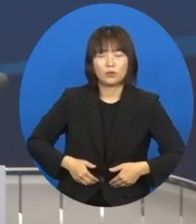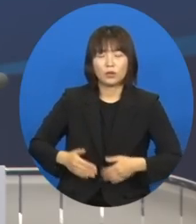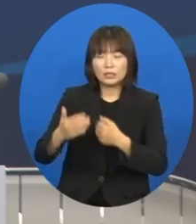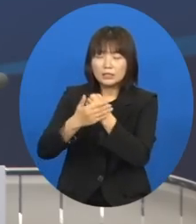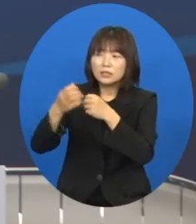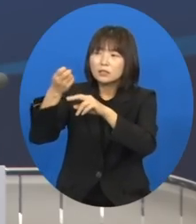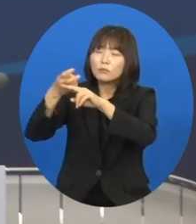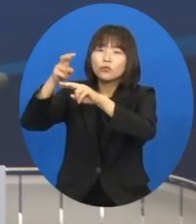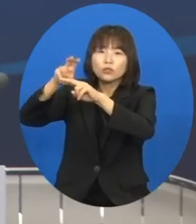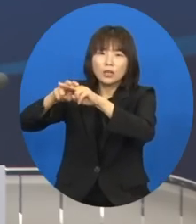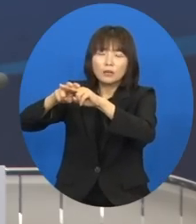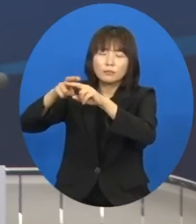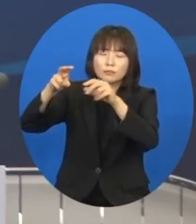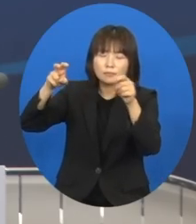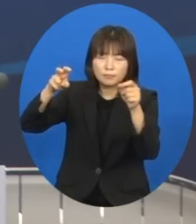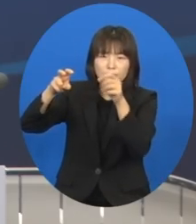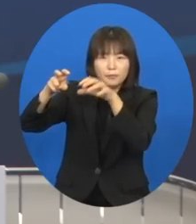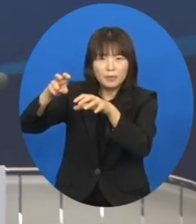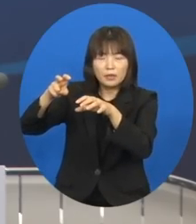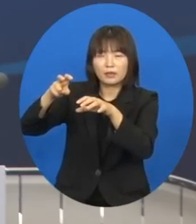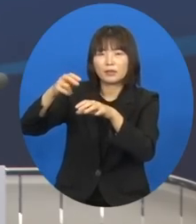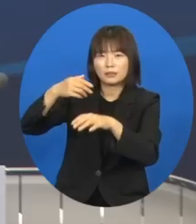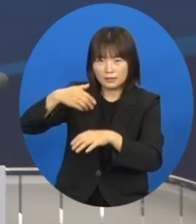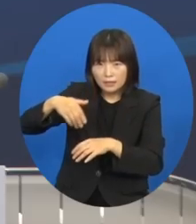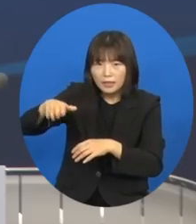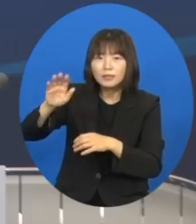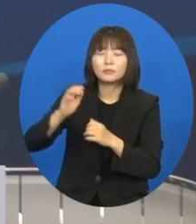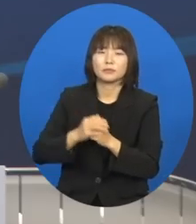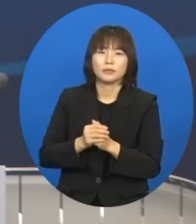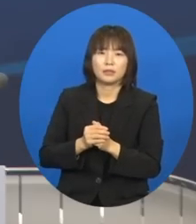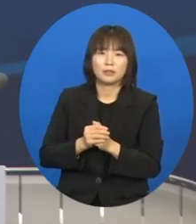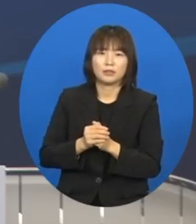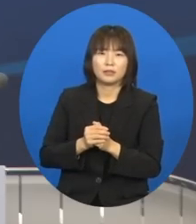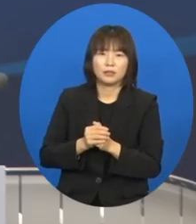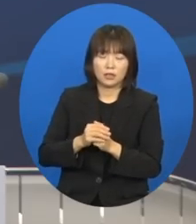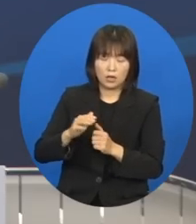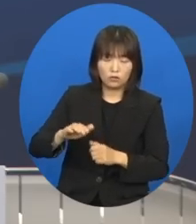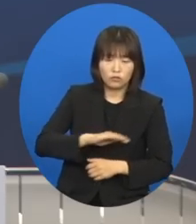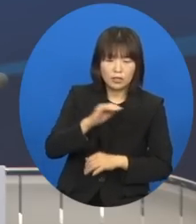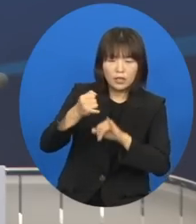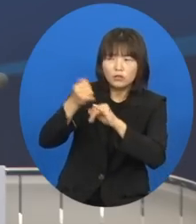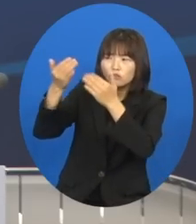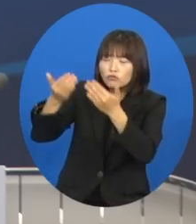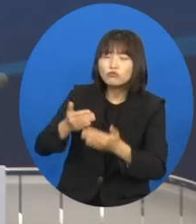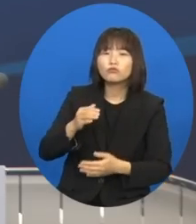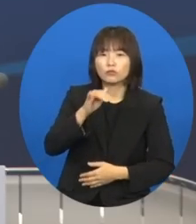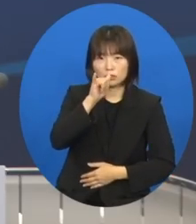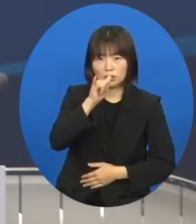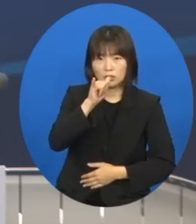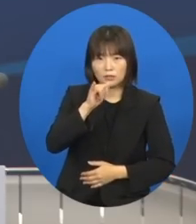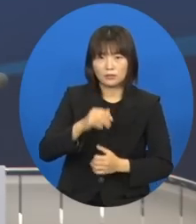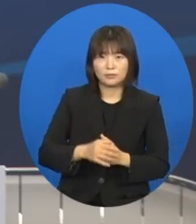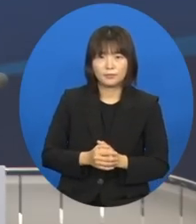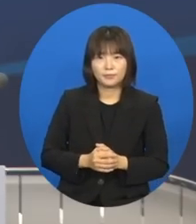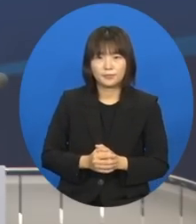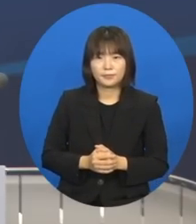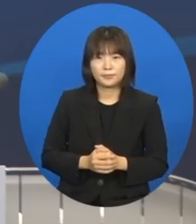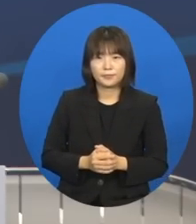나아갑니다. 그때 우리는 믿는 자로서 하나님이 우리에게 약속하신 것이 있어요. 무엇이